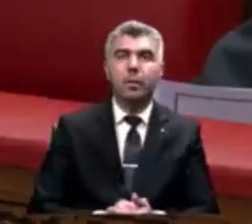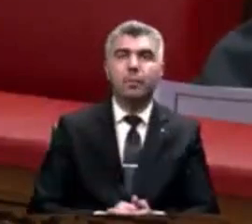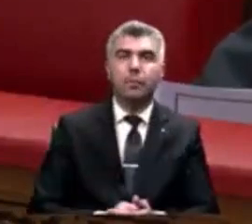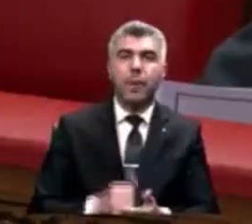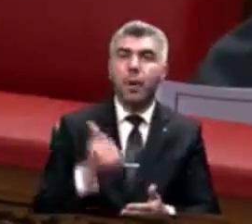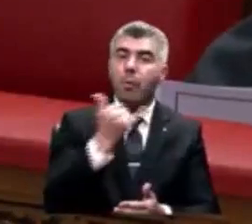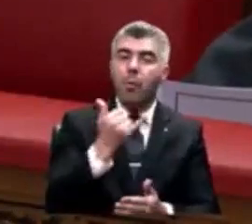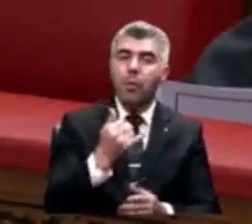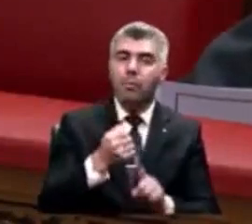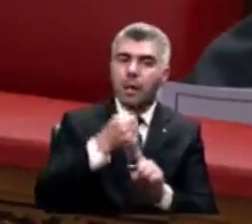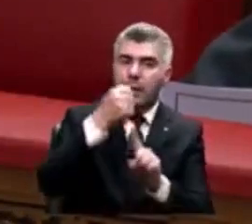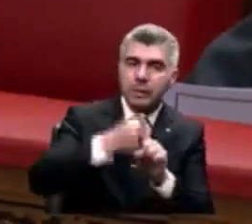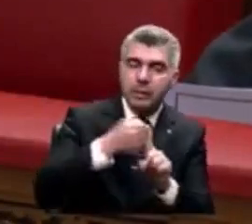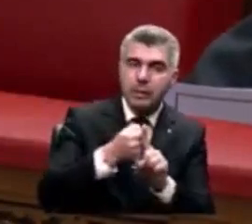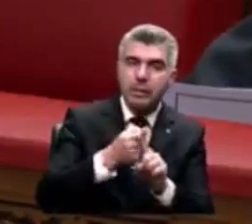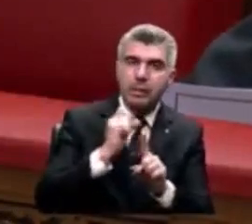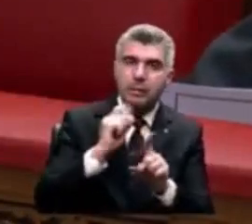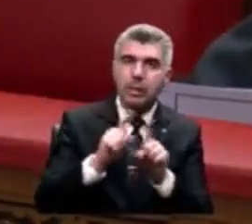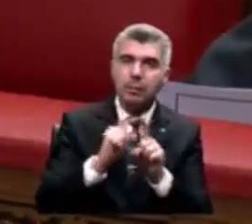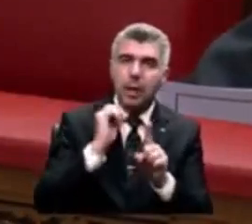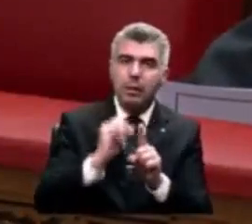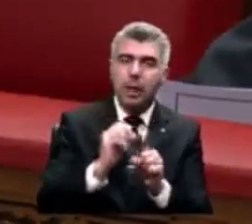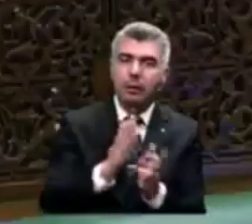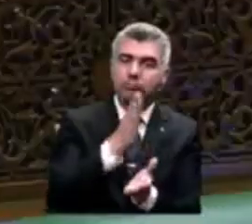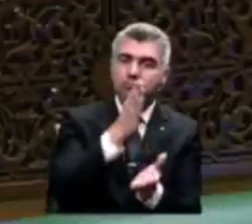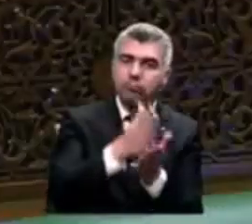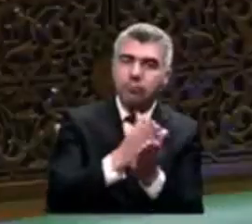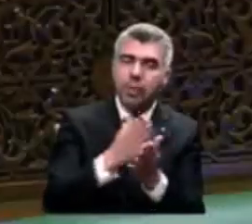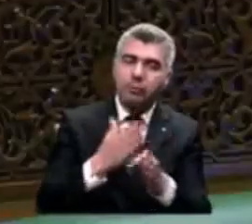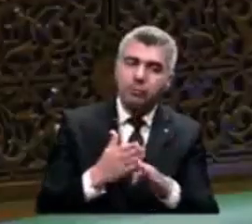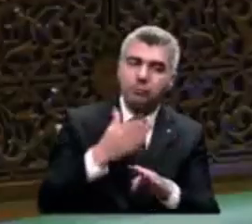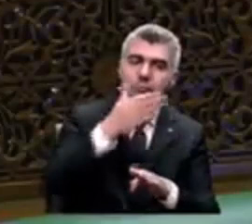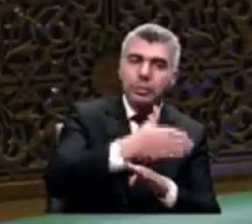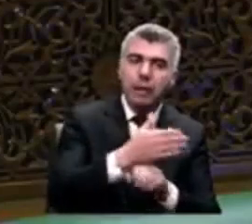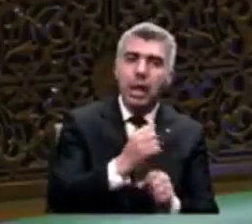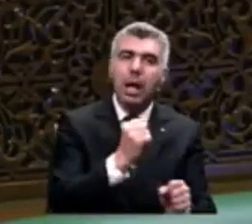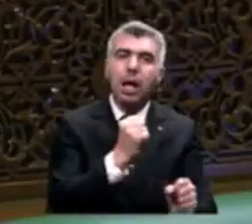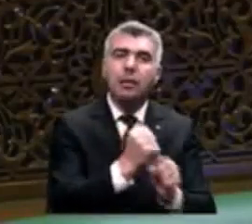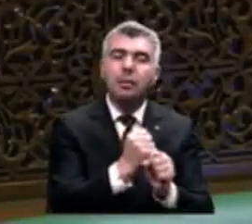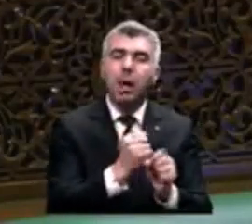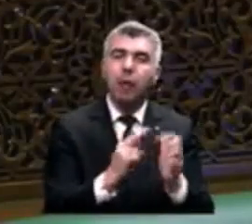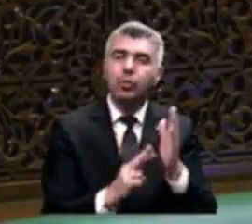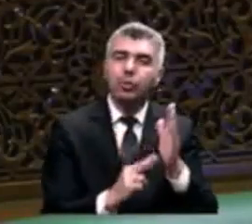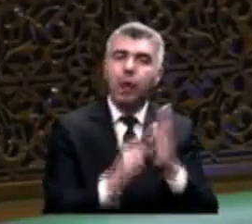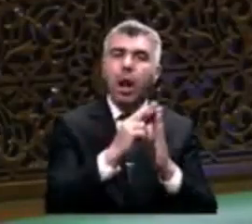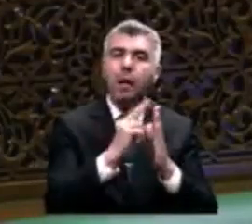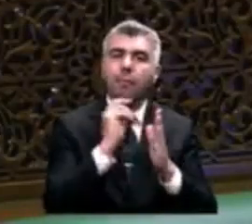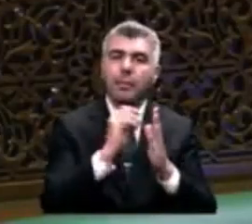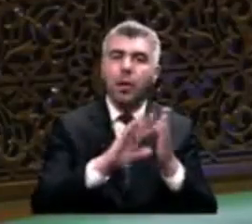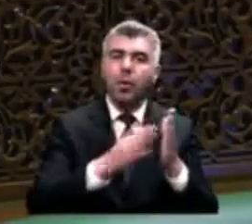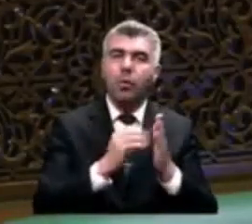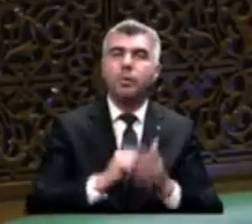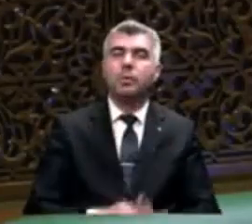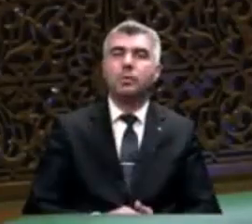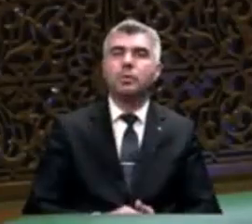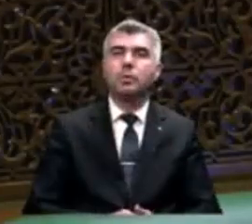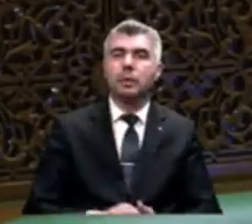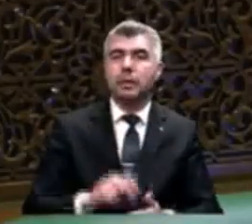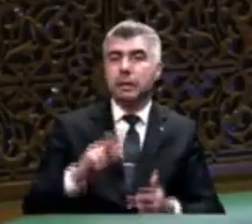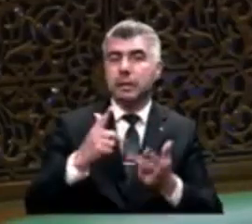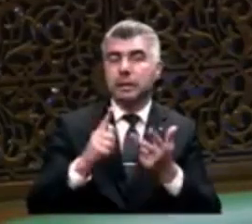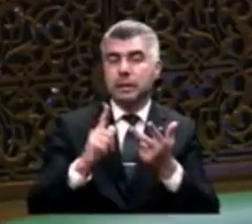مبدأي الإنصاف والكفاءة المهنية في ولوج مختلف المناصب والدرجات والترقية فيها.